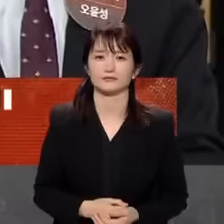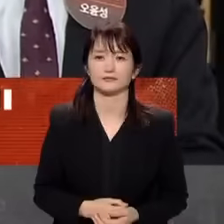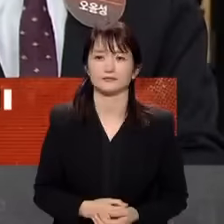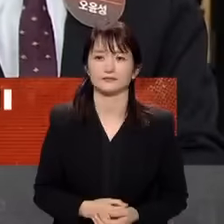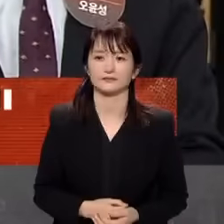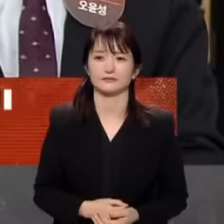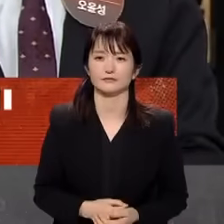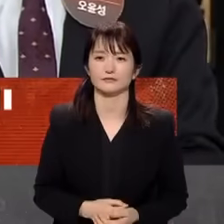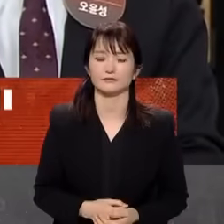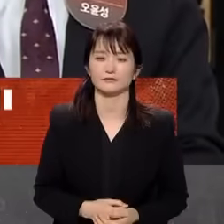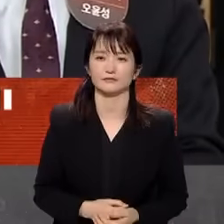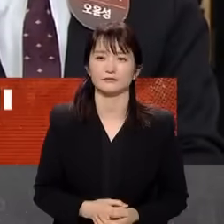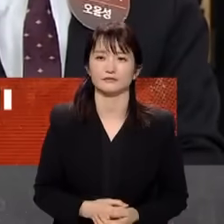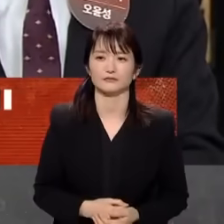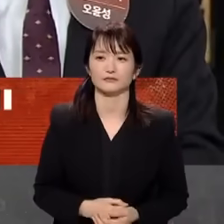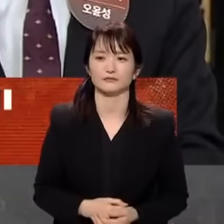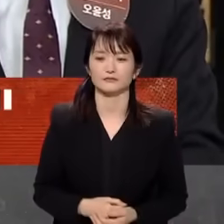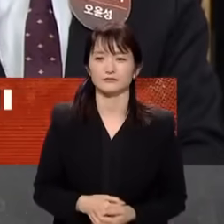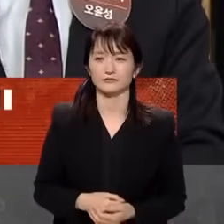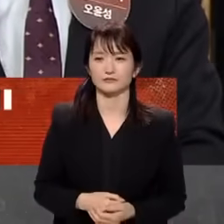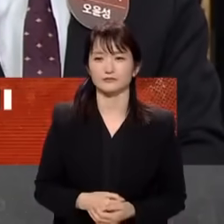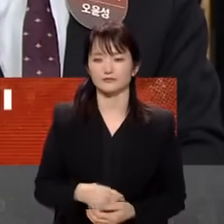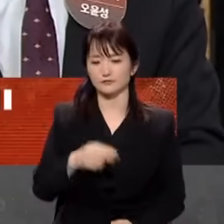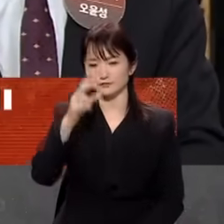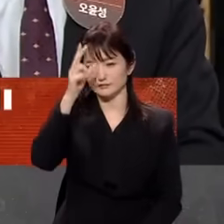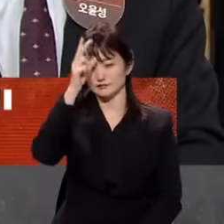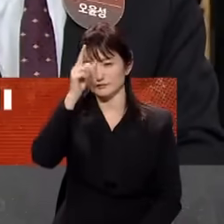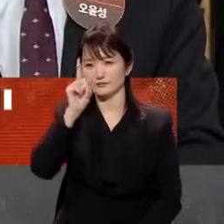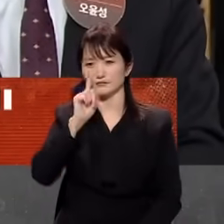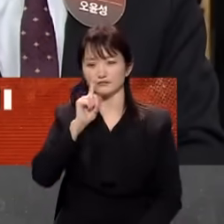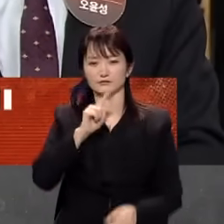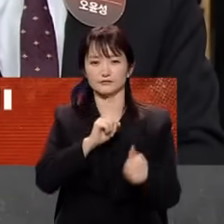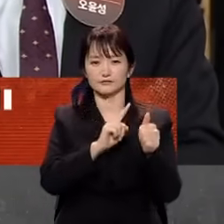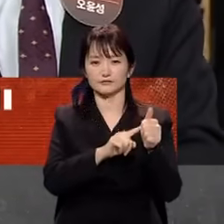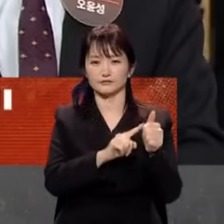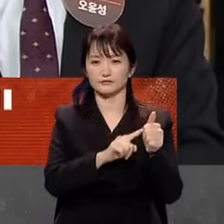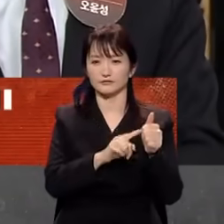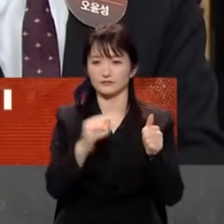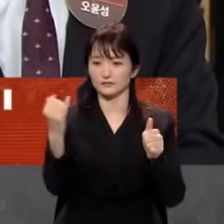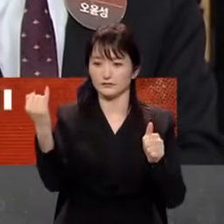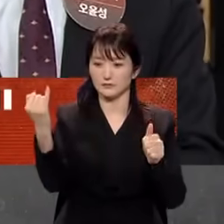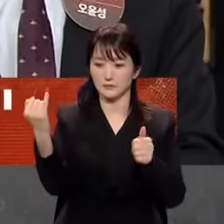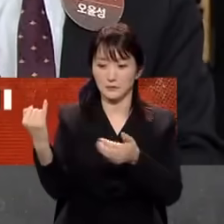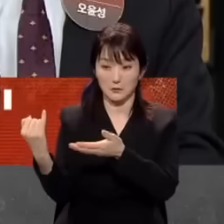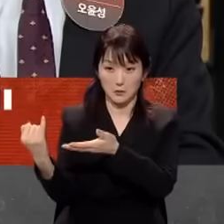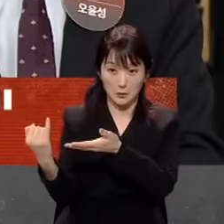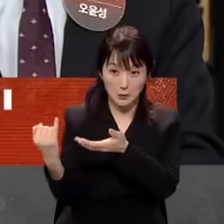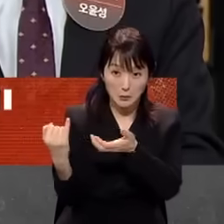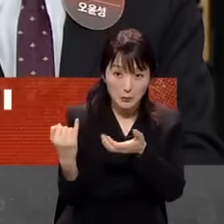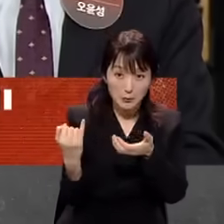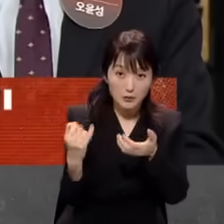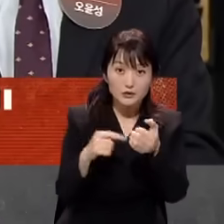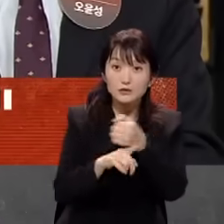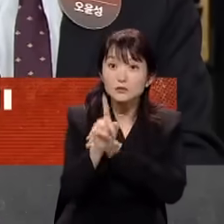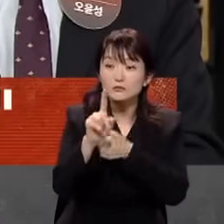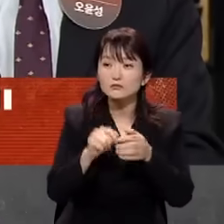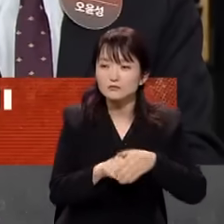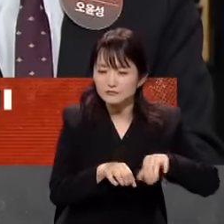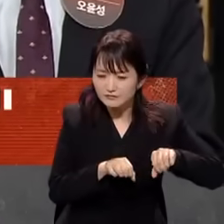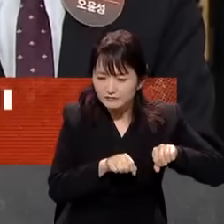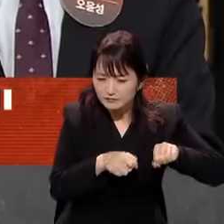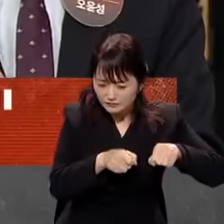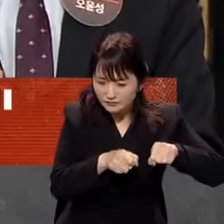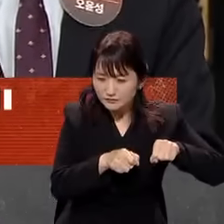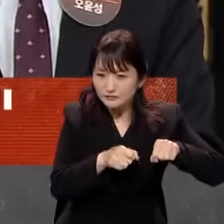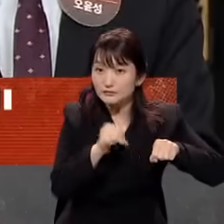것이 지금 이제 수사기관에서는 가해 그 중학생이 여성을 유인하려고 한 이유가 오토바이에 있다. 지금